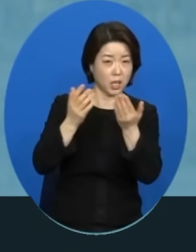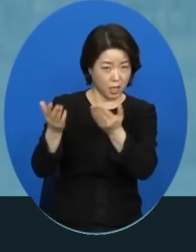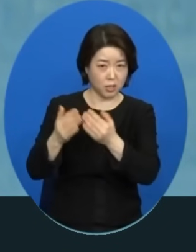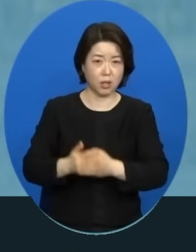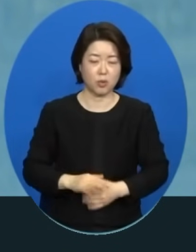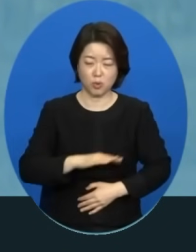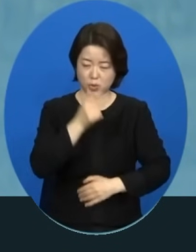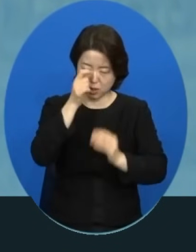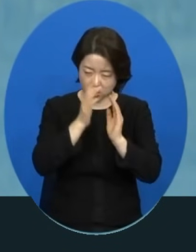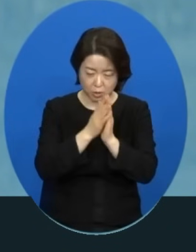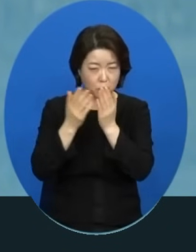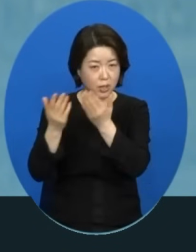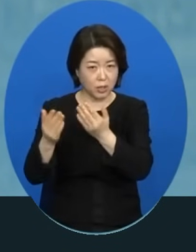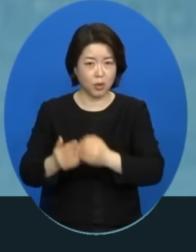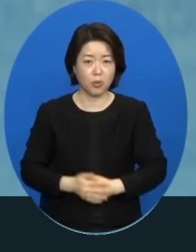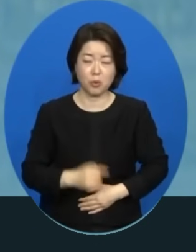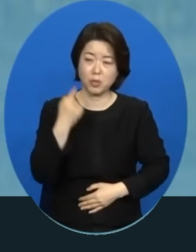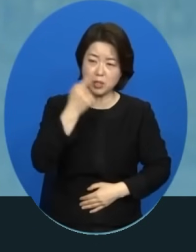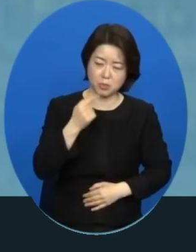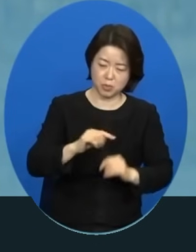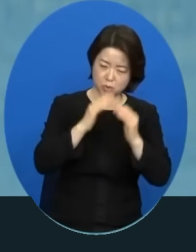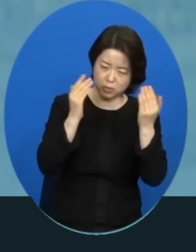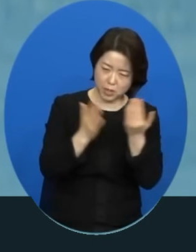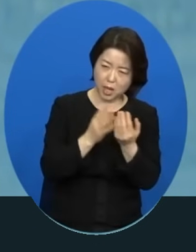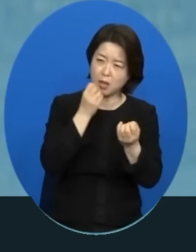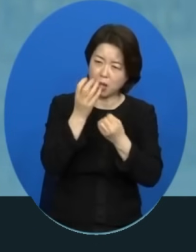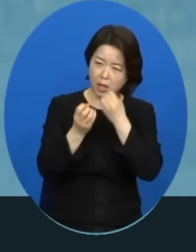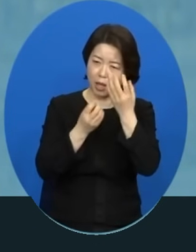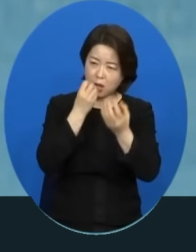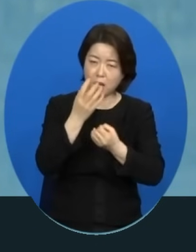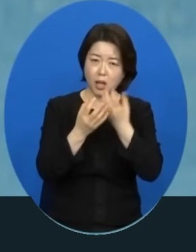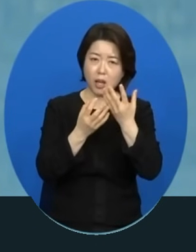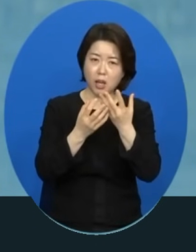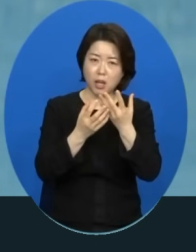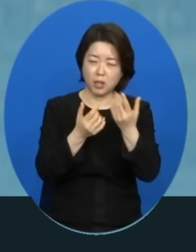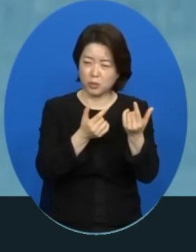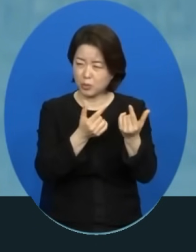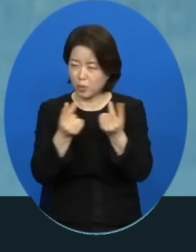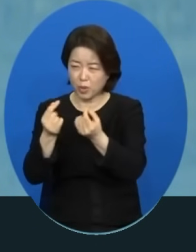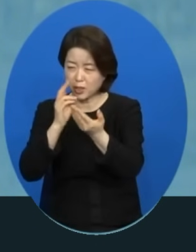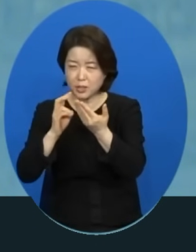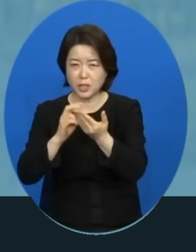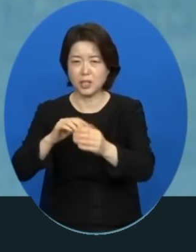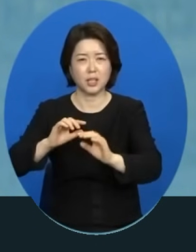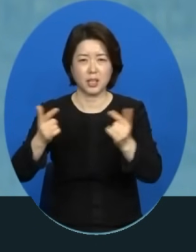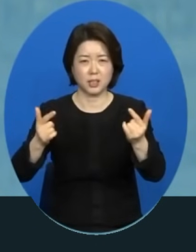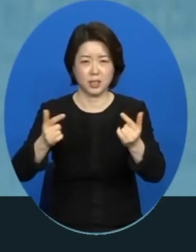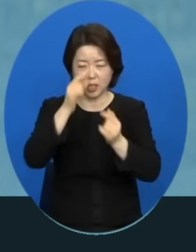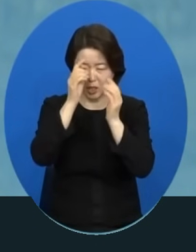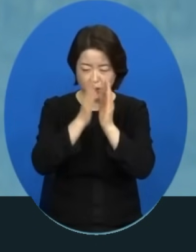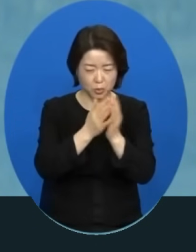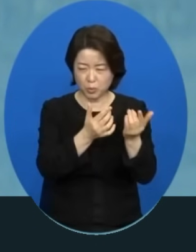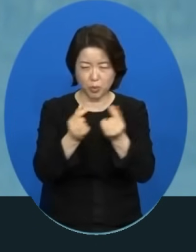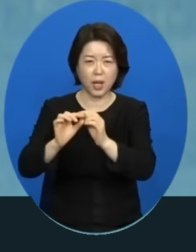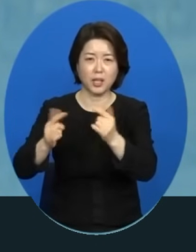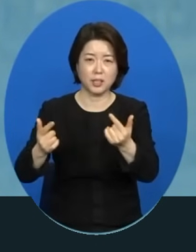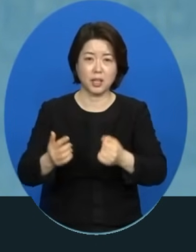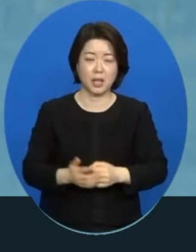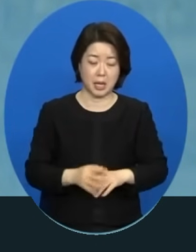우리가 기도한다고, 입술로 다 그렇게 한다고 다 찬양이 아니고 기도가 아니라는 것입니다.